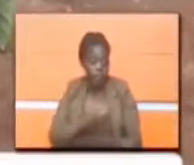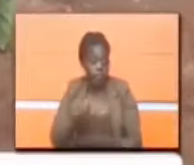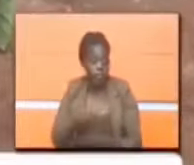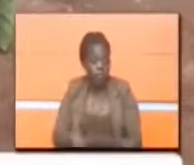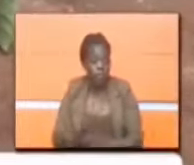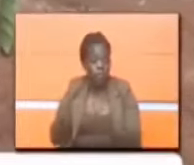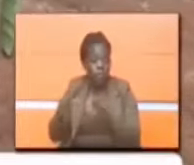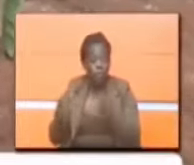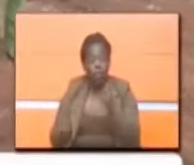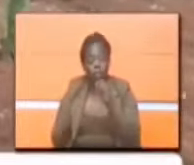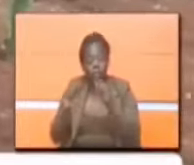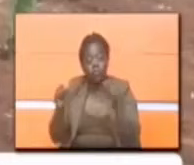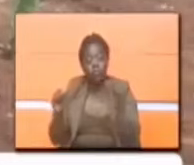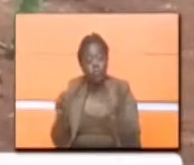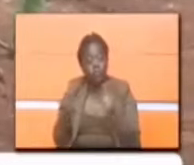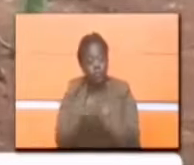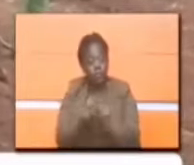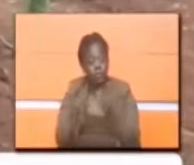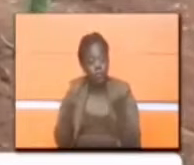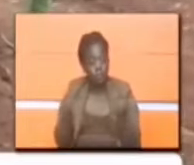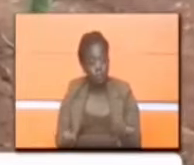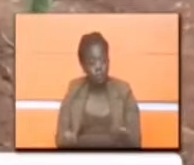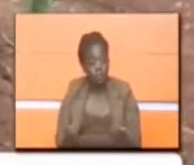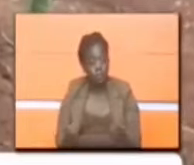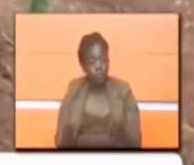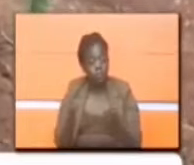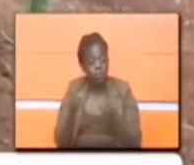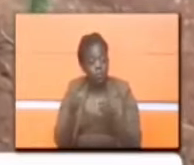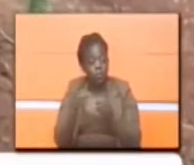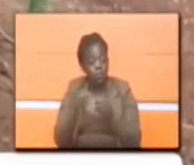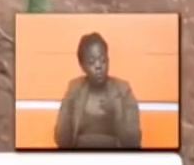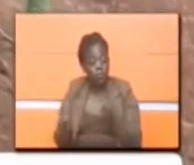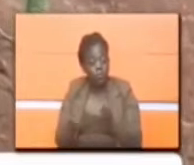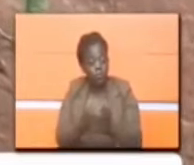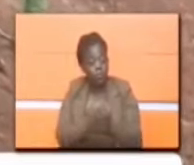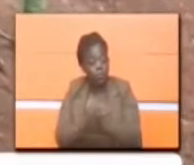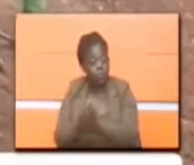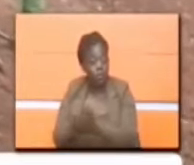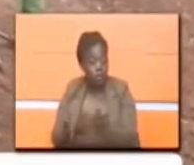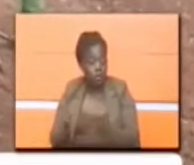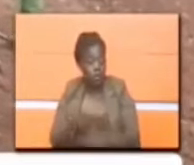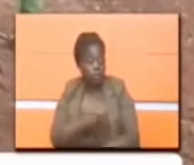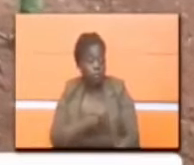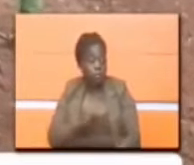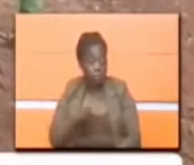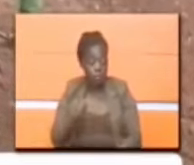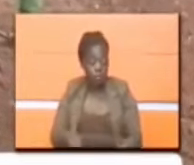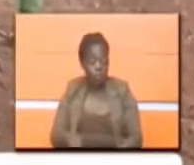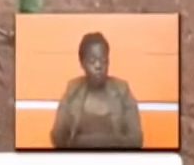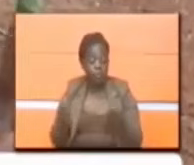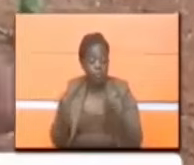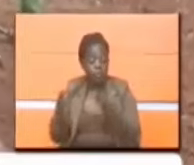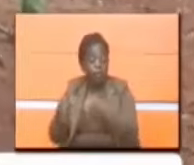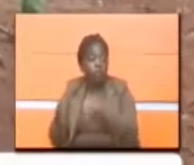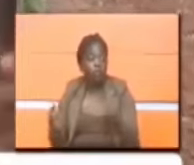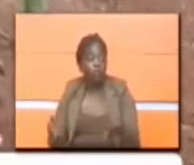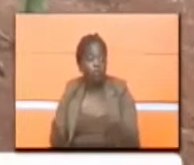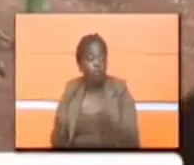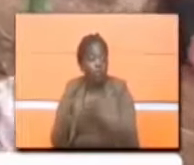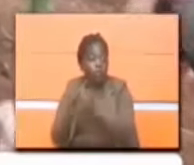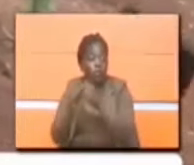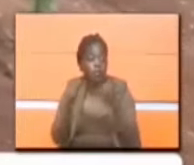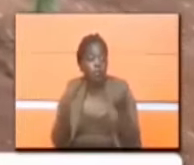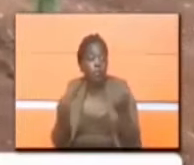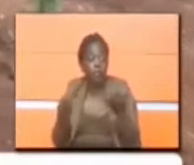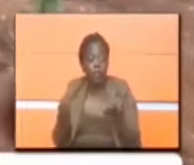ennono. Kati kutuuka okwanjula omwana ngamba nga mugamba omwana tayanjulira ku bukojja tuli Baganda. Okiwulira nze ne famire yange tikuli